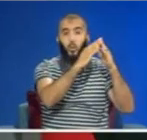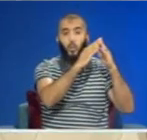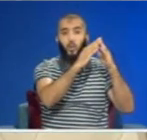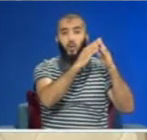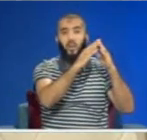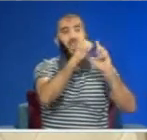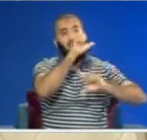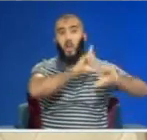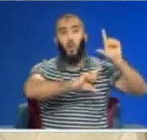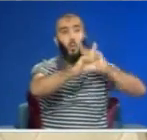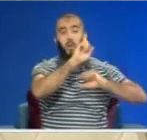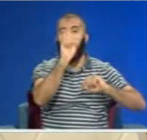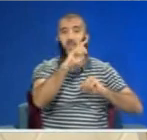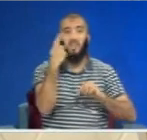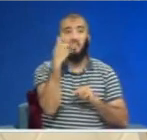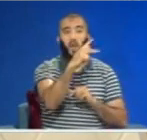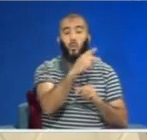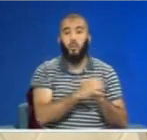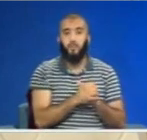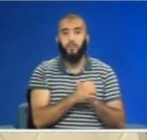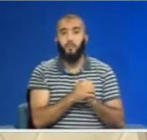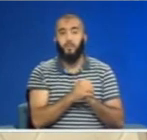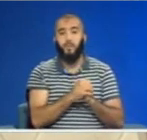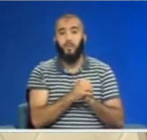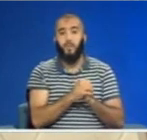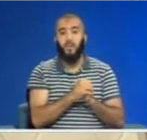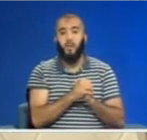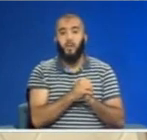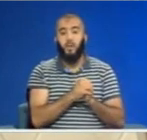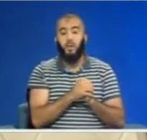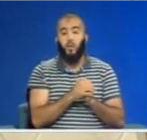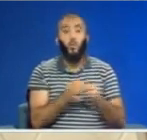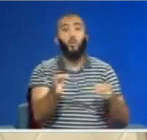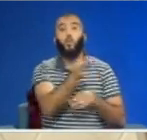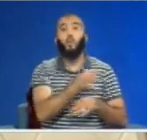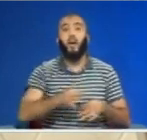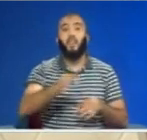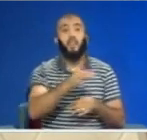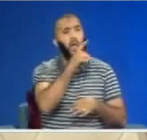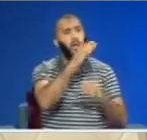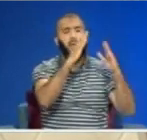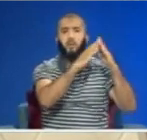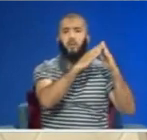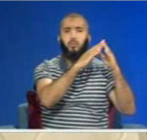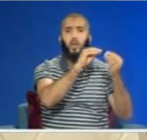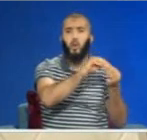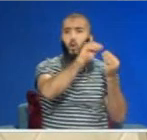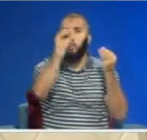يموت الكاري الأول تنتقل يعني ينتقل الإيجار